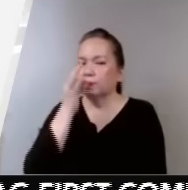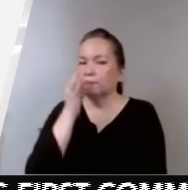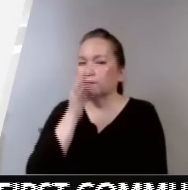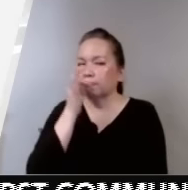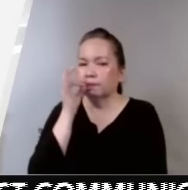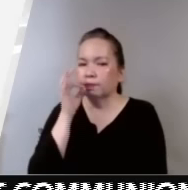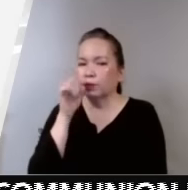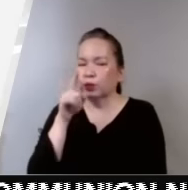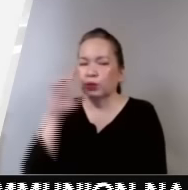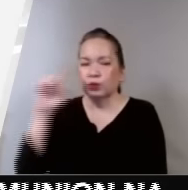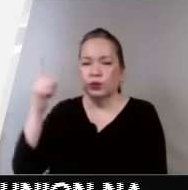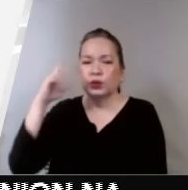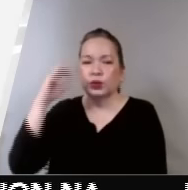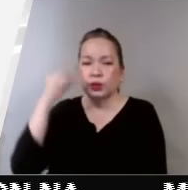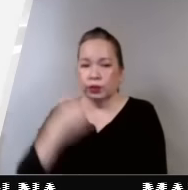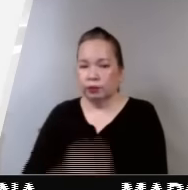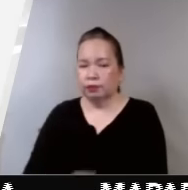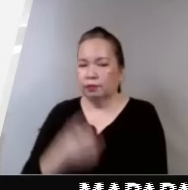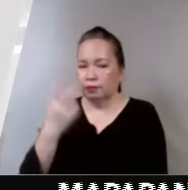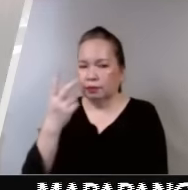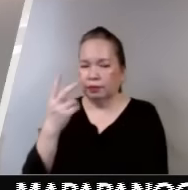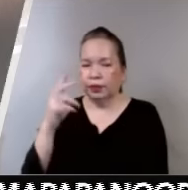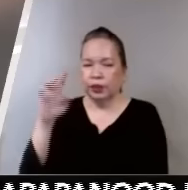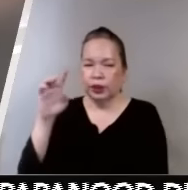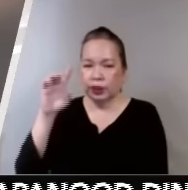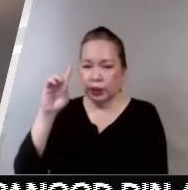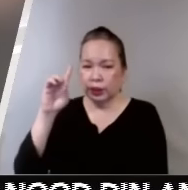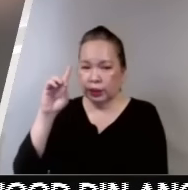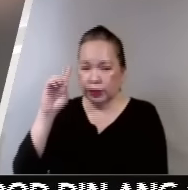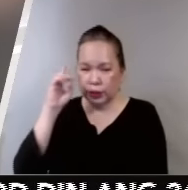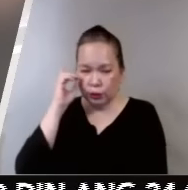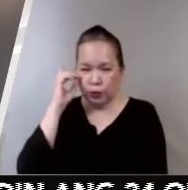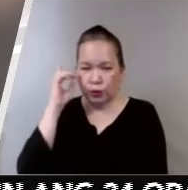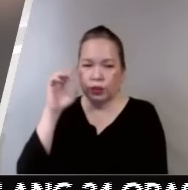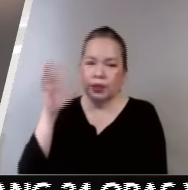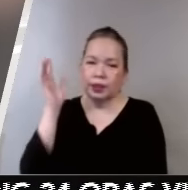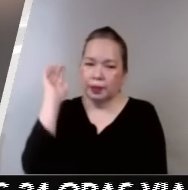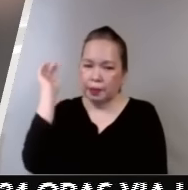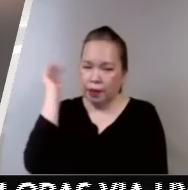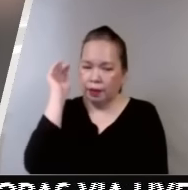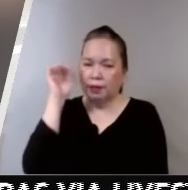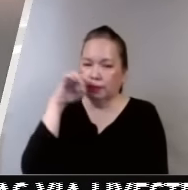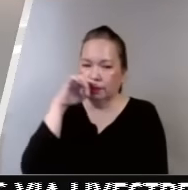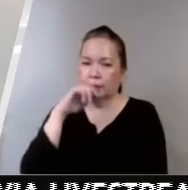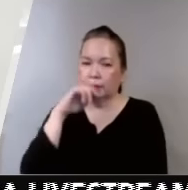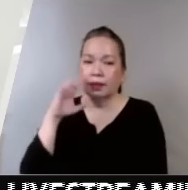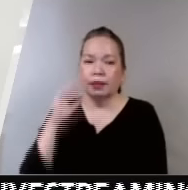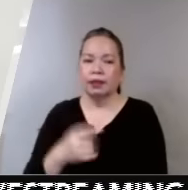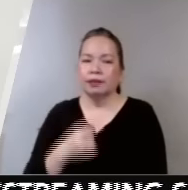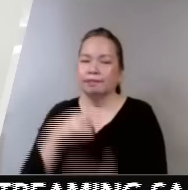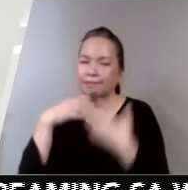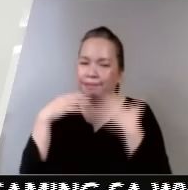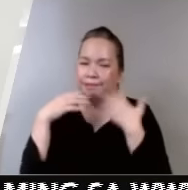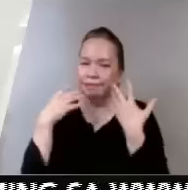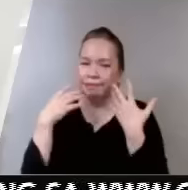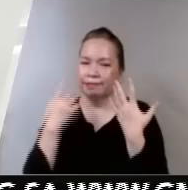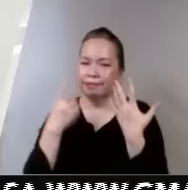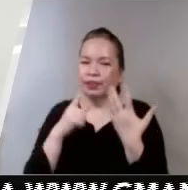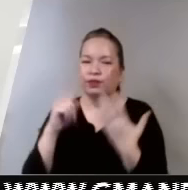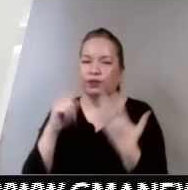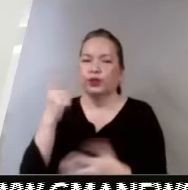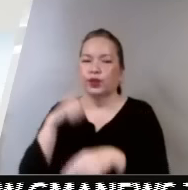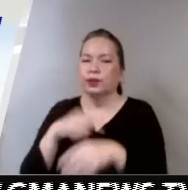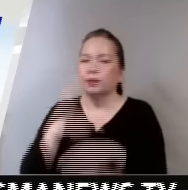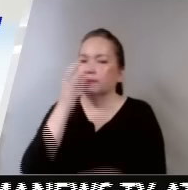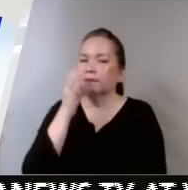Royal couple na si Sia Dantes. All smiles sina Dingdong Dantes at Marian Rivera sa harap ng altar pati na sa labas ng simbahan for